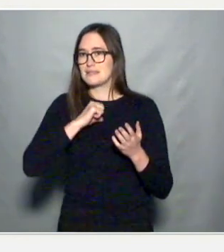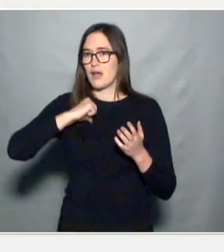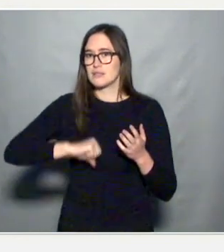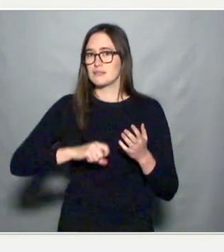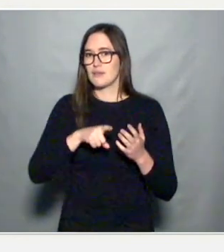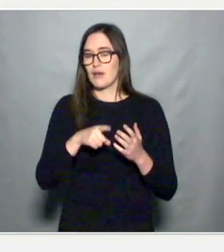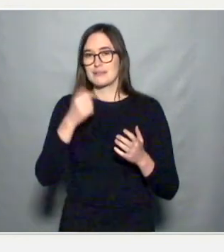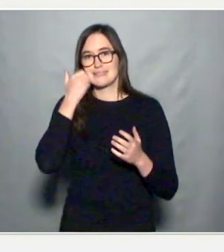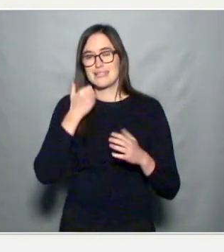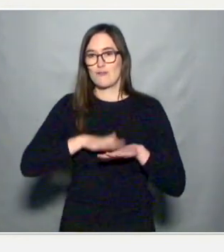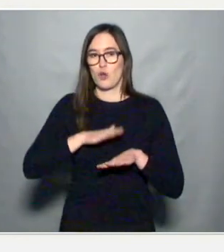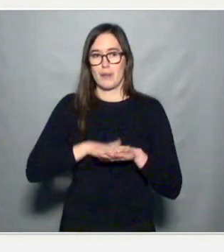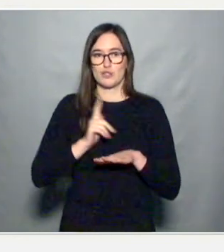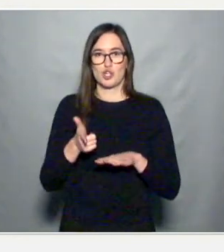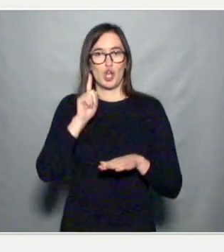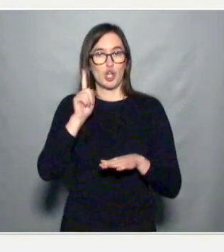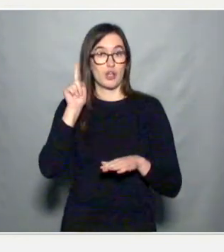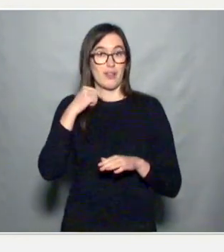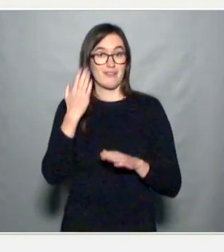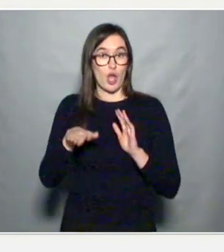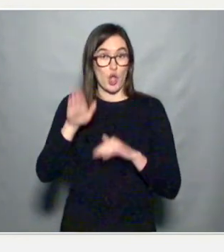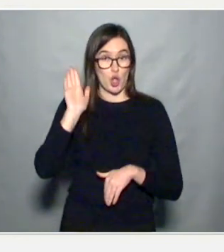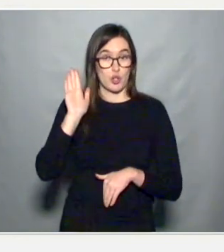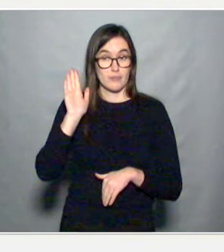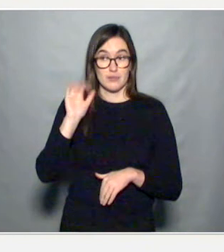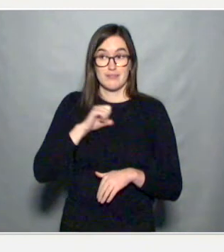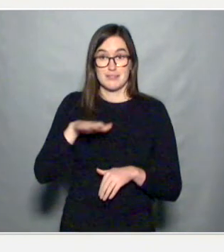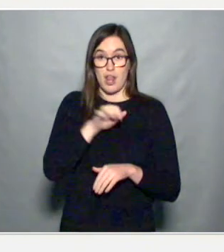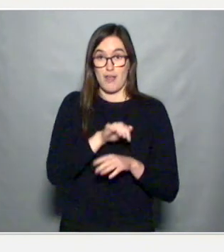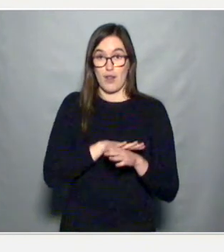den här. Så alla känner sig redo? Kör vi.